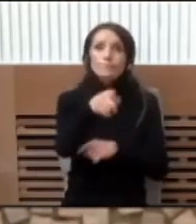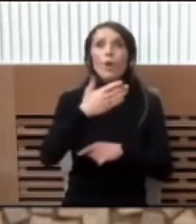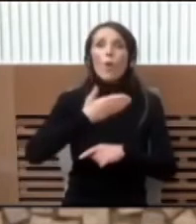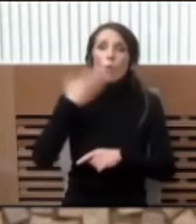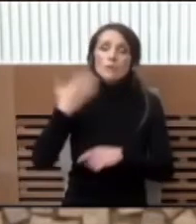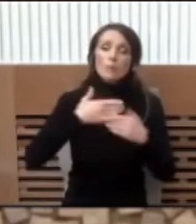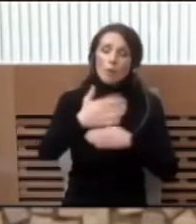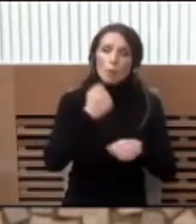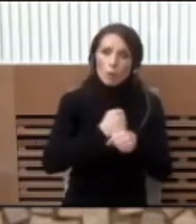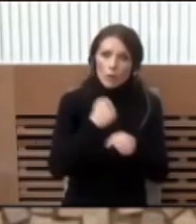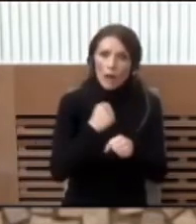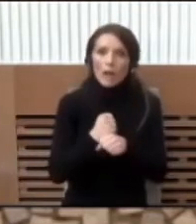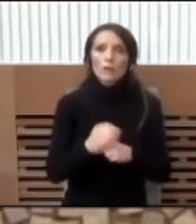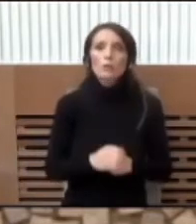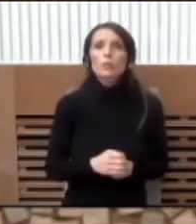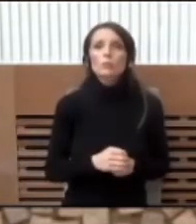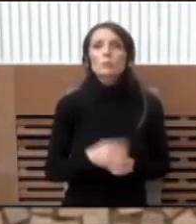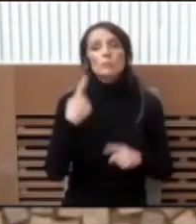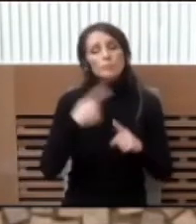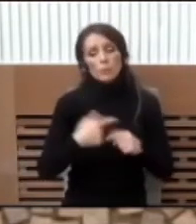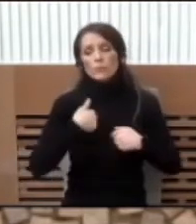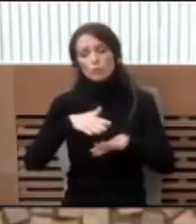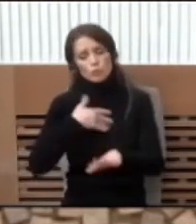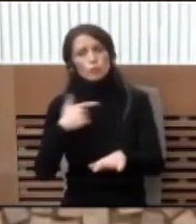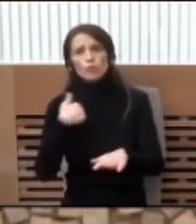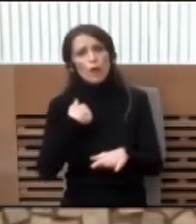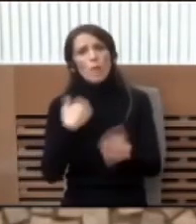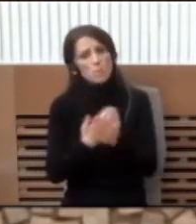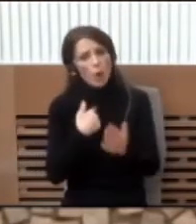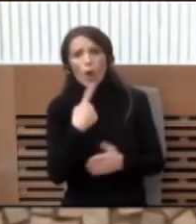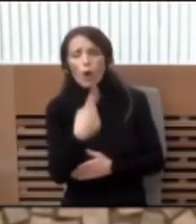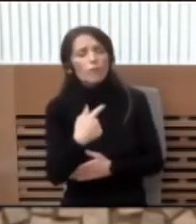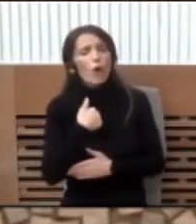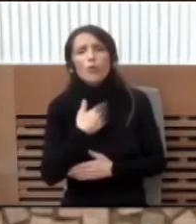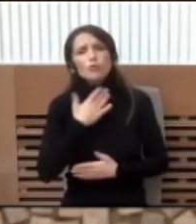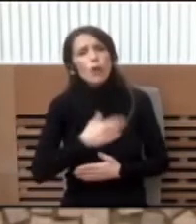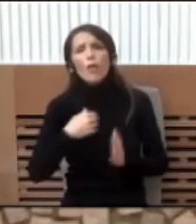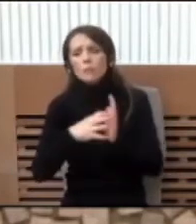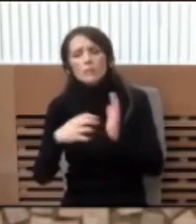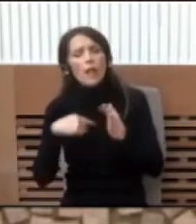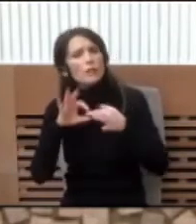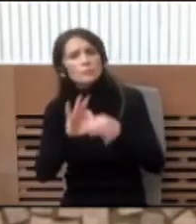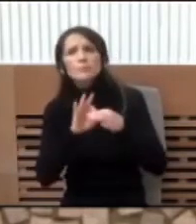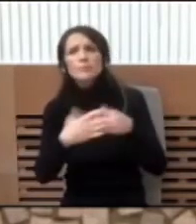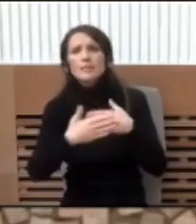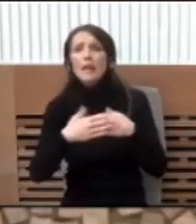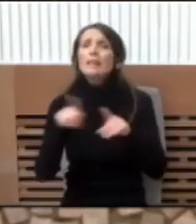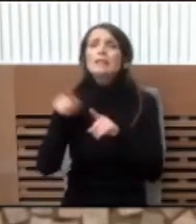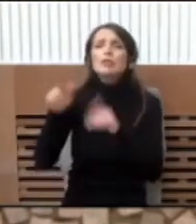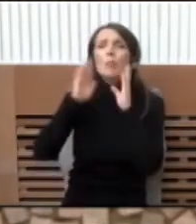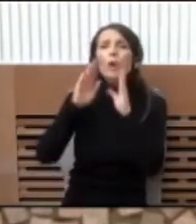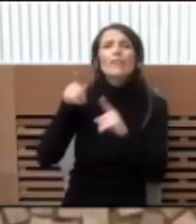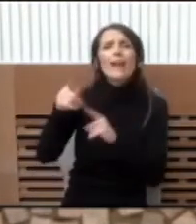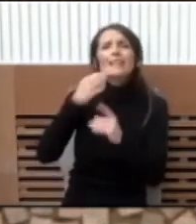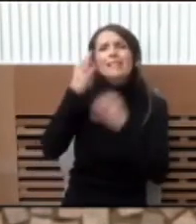da ponovim spremnost za punu saradnju. Razume se, to isto važi i za poverenika za informacije od javnog